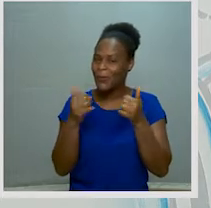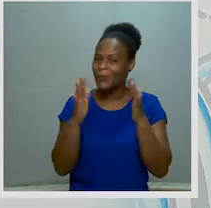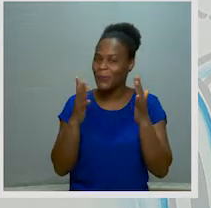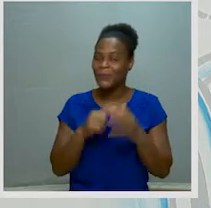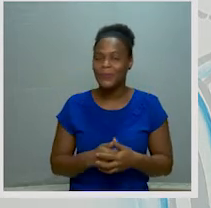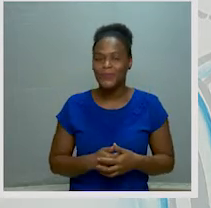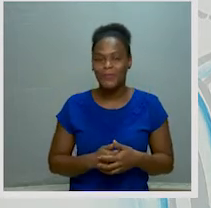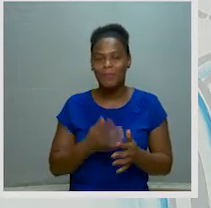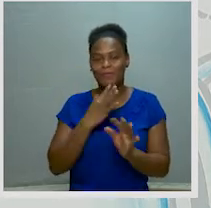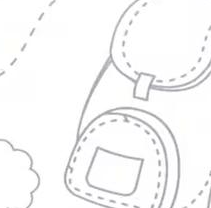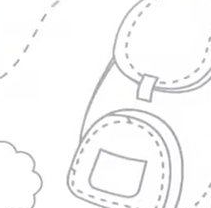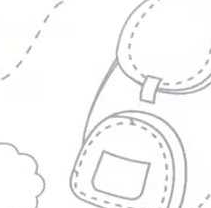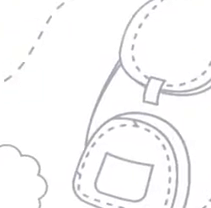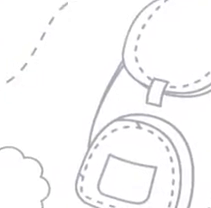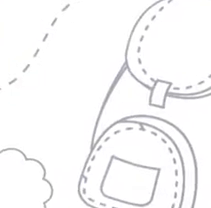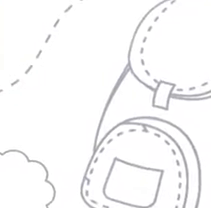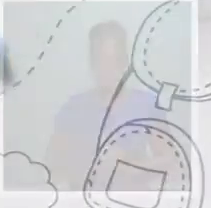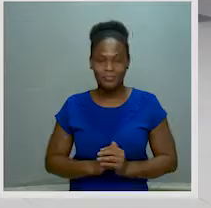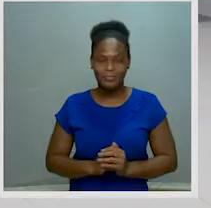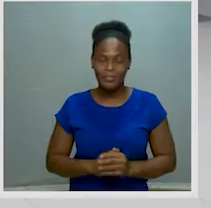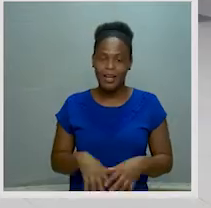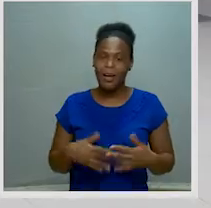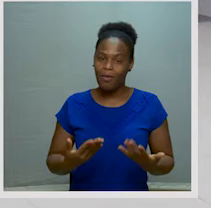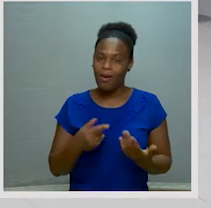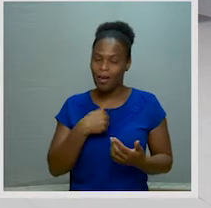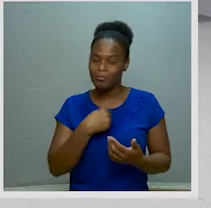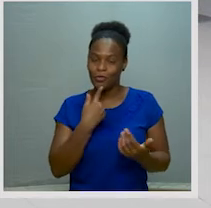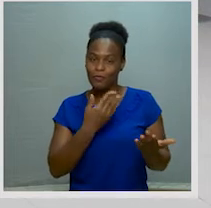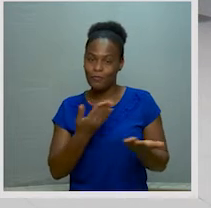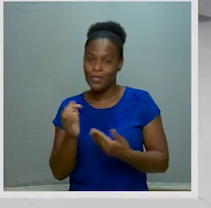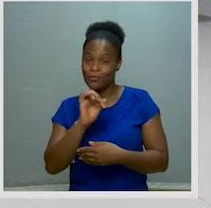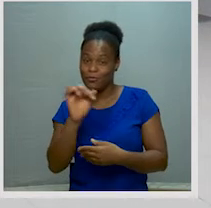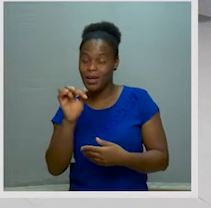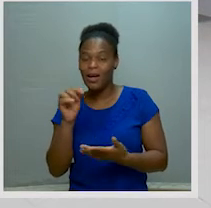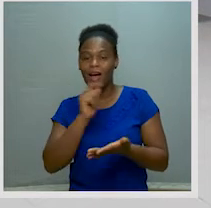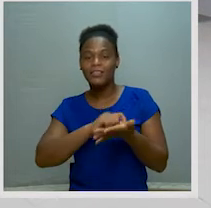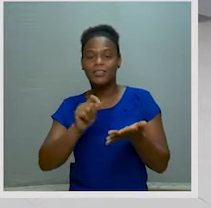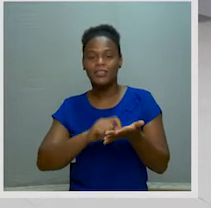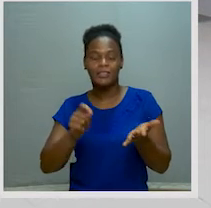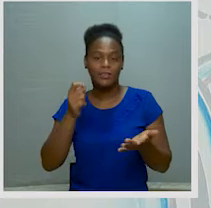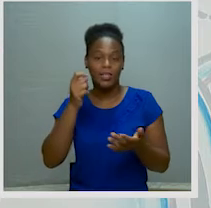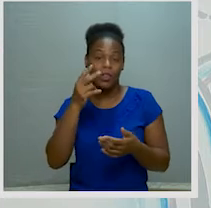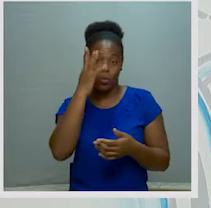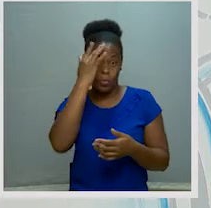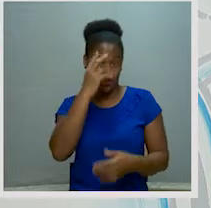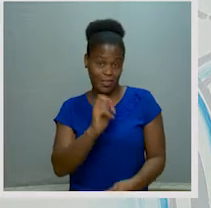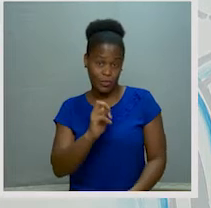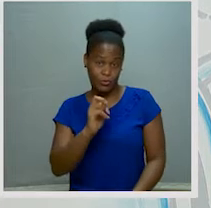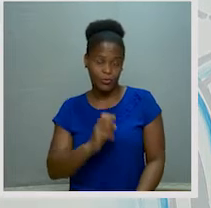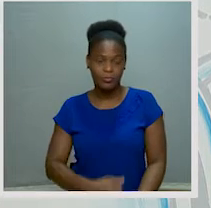bien, impeccable. Et je vous invite à l'activité